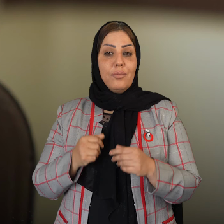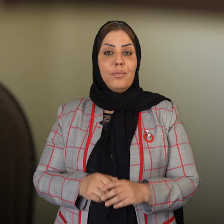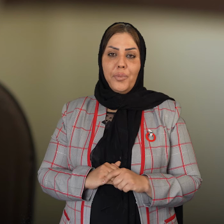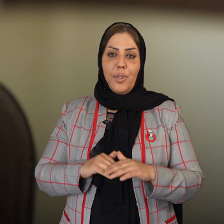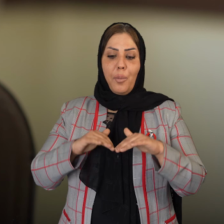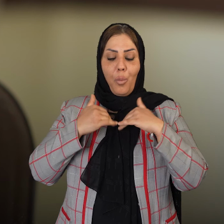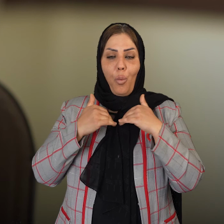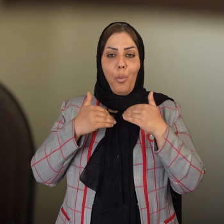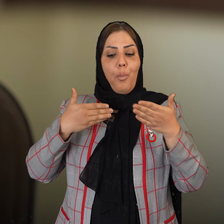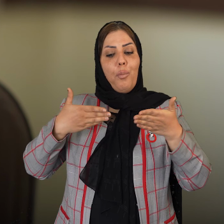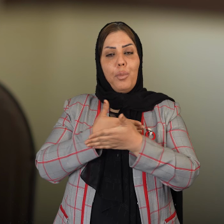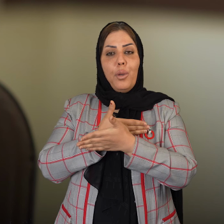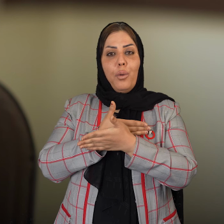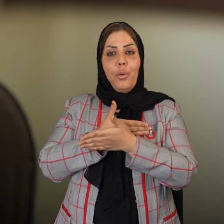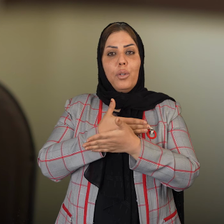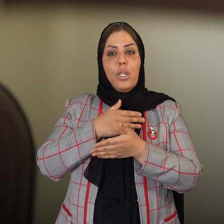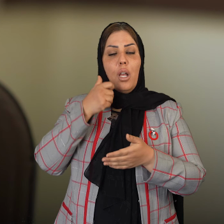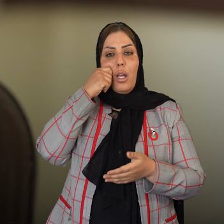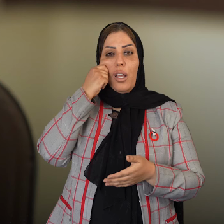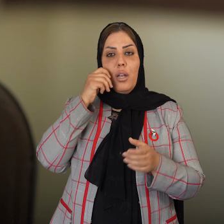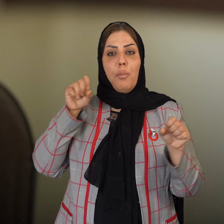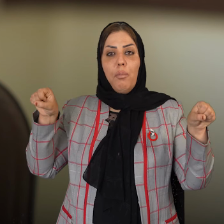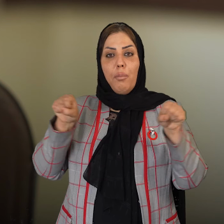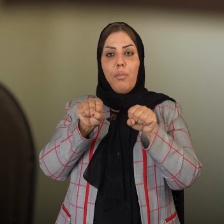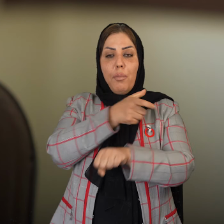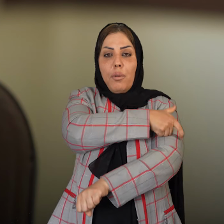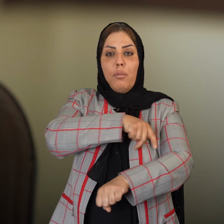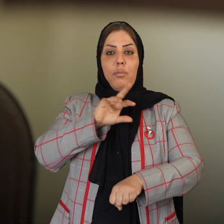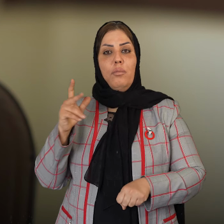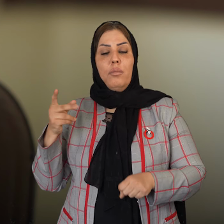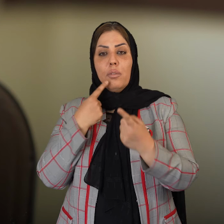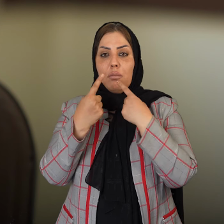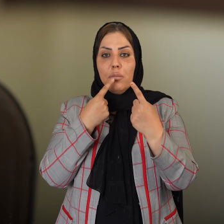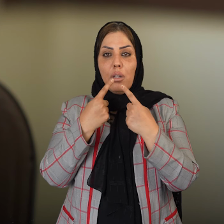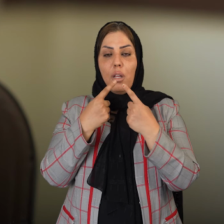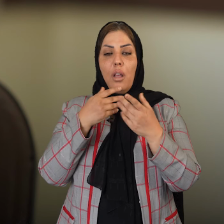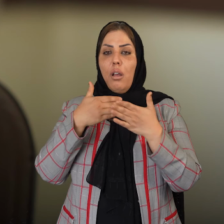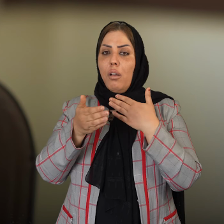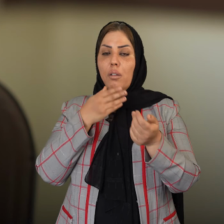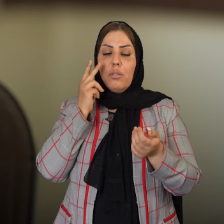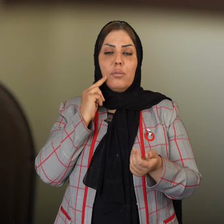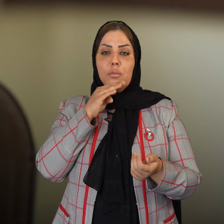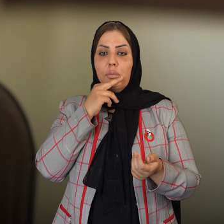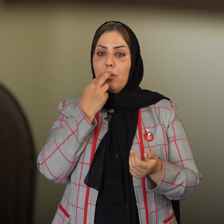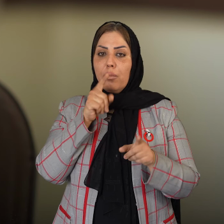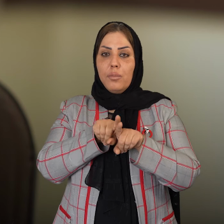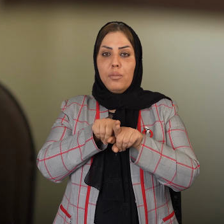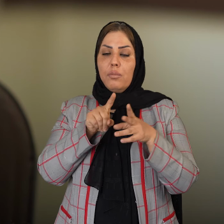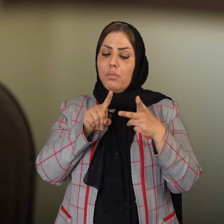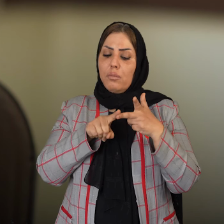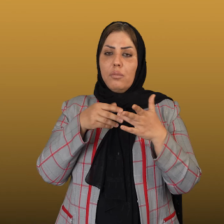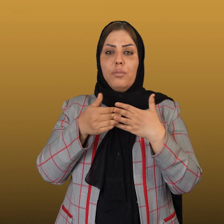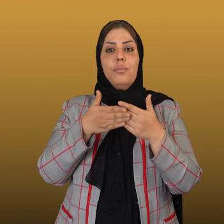ئێمە پێمان باشە خەڵک ڕاستەوخۆ لەگەڵ کەسی کەم ئەندام گفتوگۆ بکات و خۆی بە دوور بگرێت لە کەسی سێم.